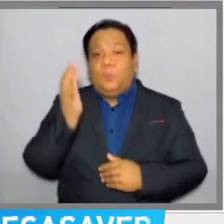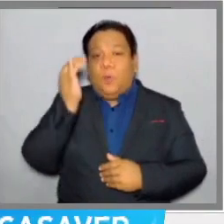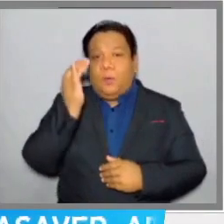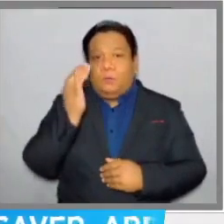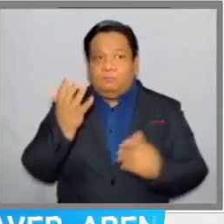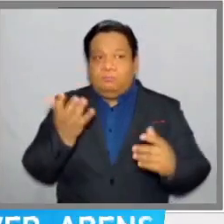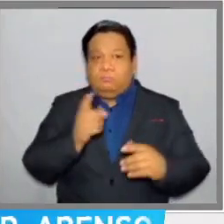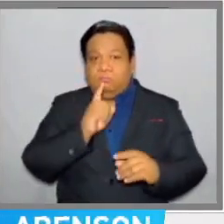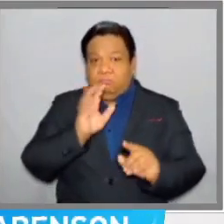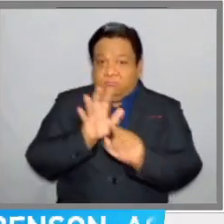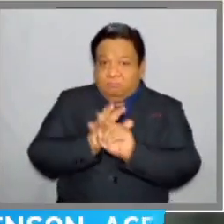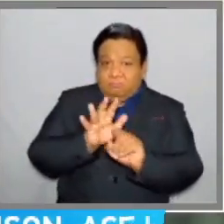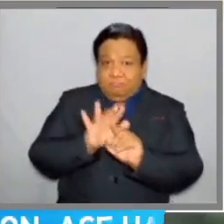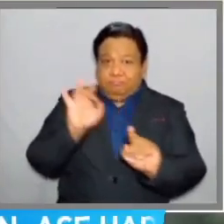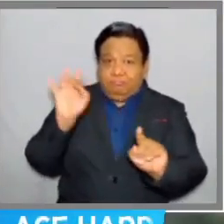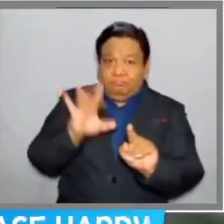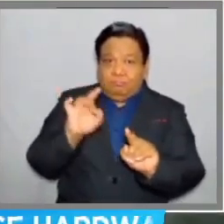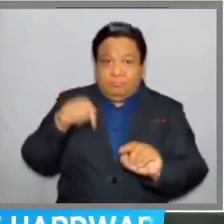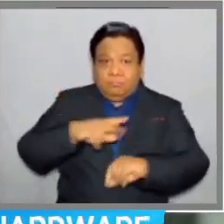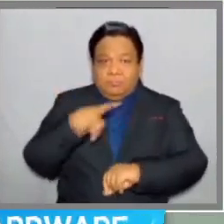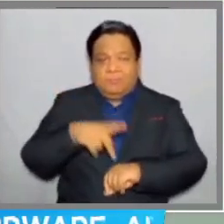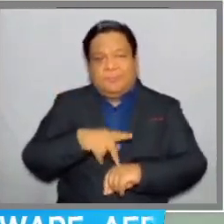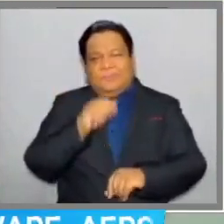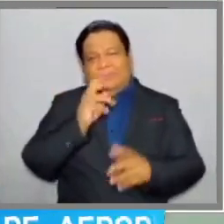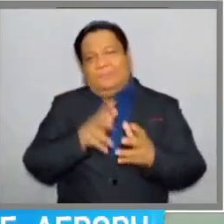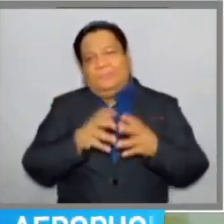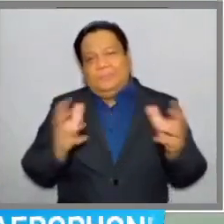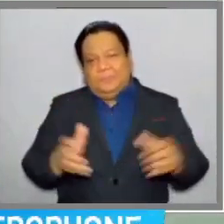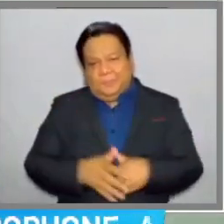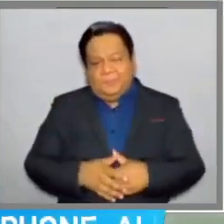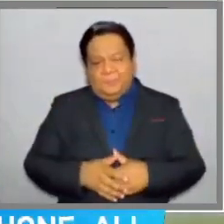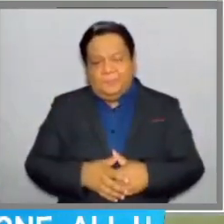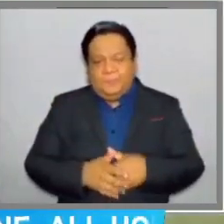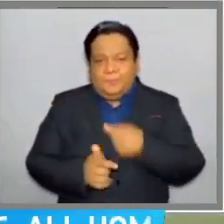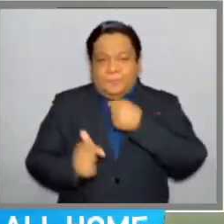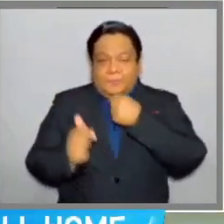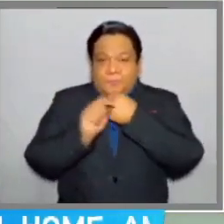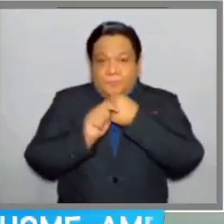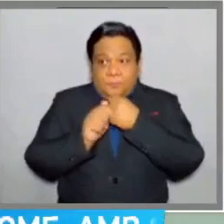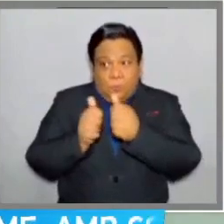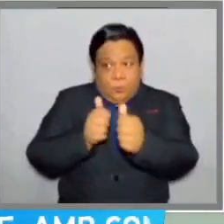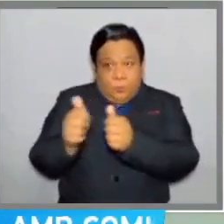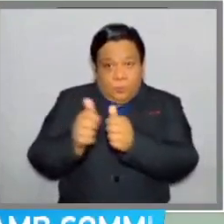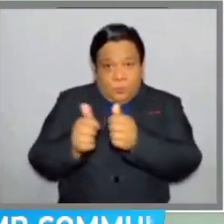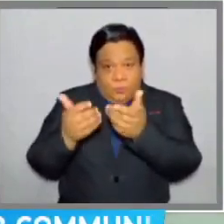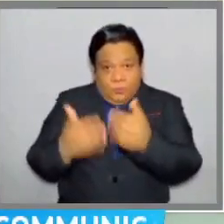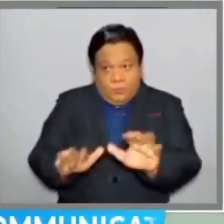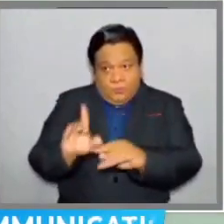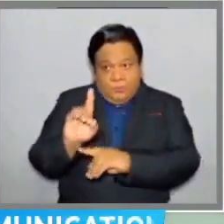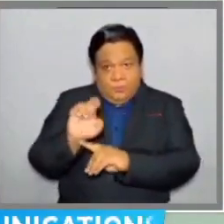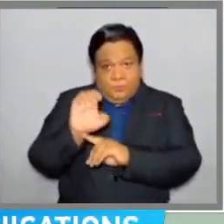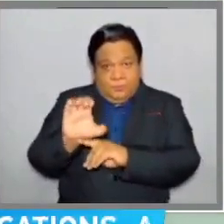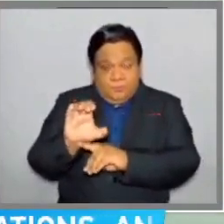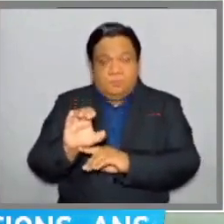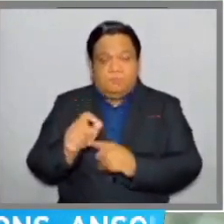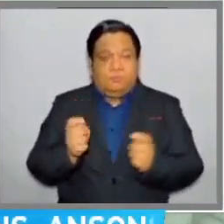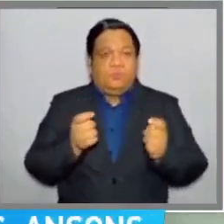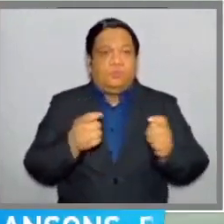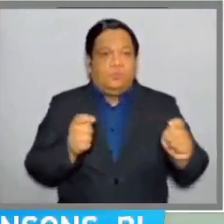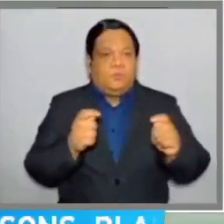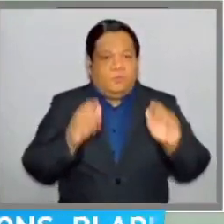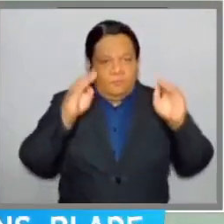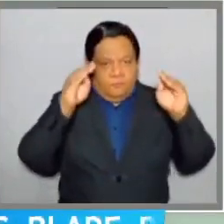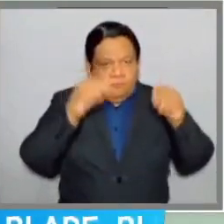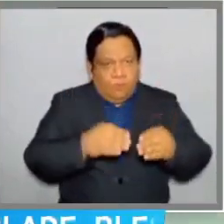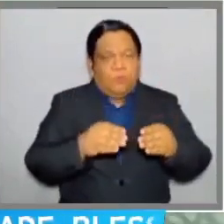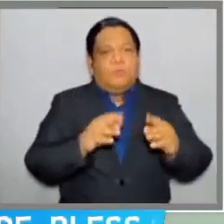kakilala dito sa Pilipinas. Pagkatapos daw ng kanyang competitions this December, susubukan na niyang mag-focus sa pag-workshop para